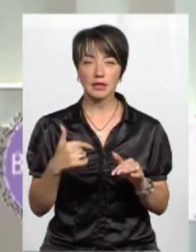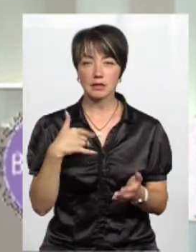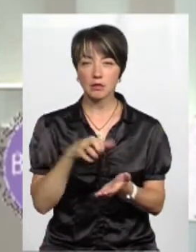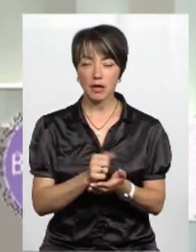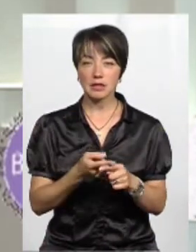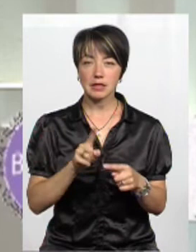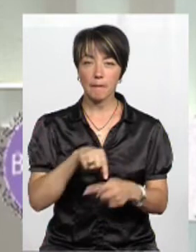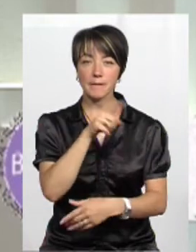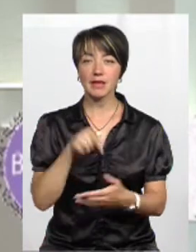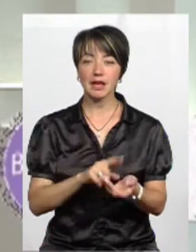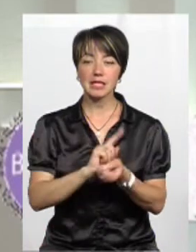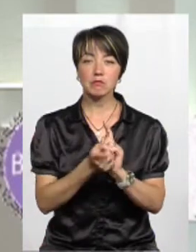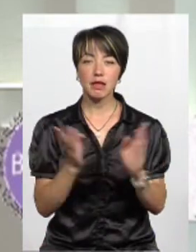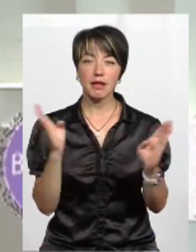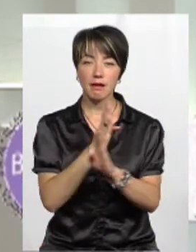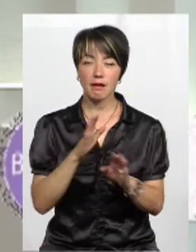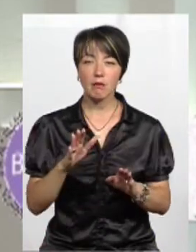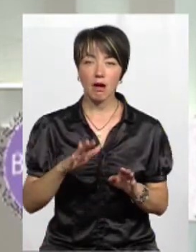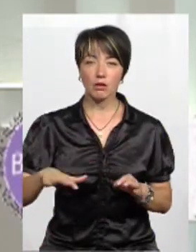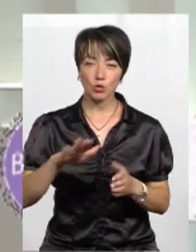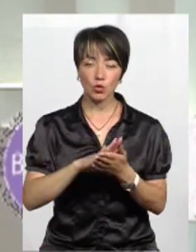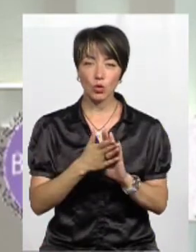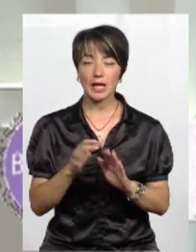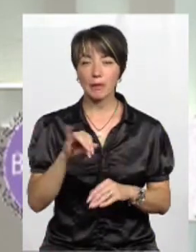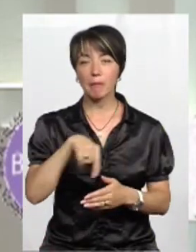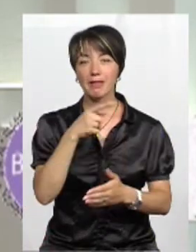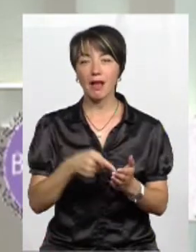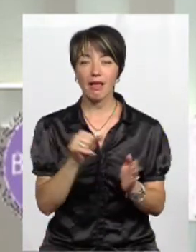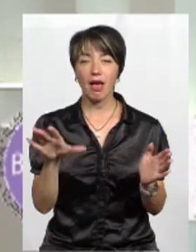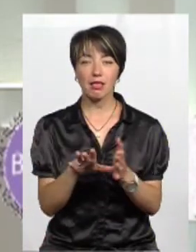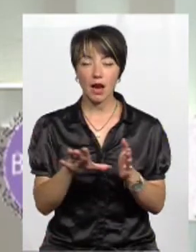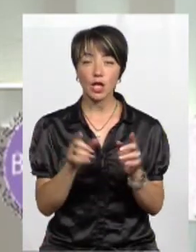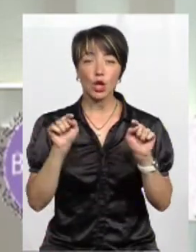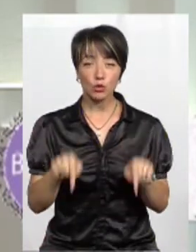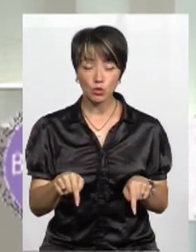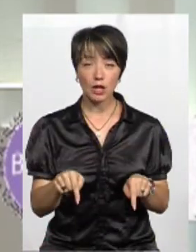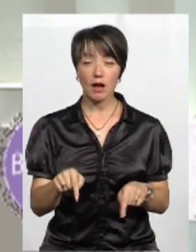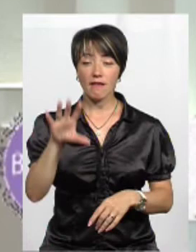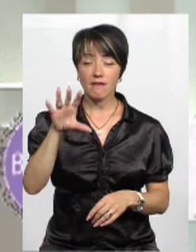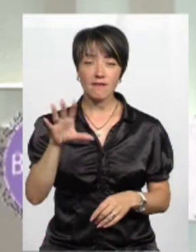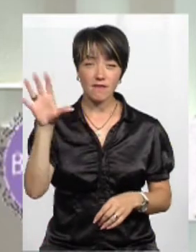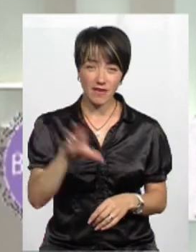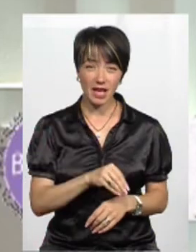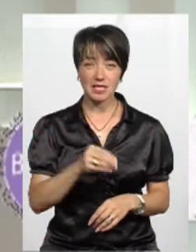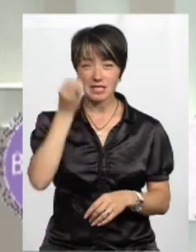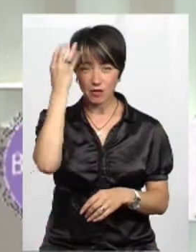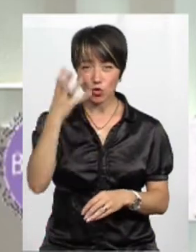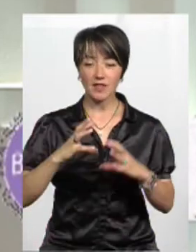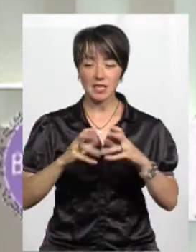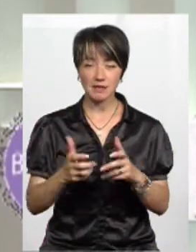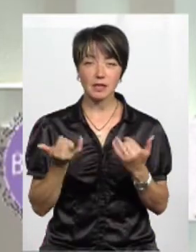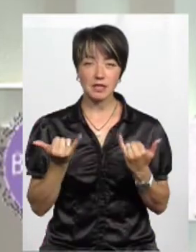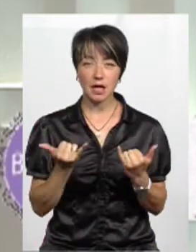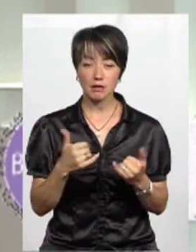я займаюся, це є питання зміни клімату і питання енергетики. І тут весь цивілізований світ, про який ми